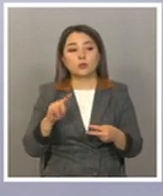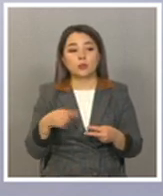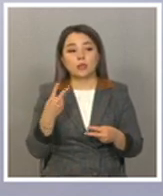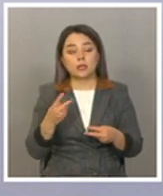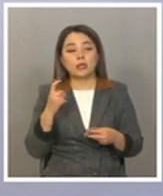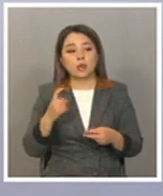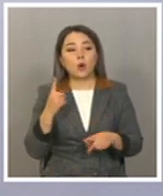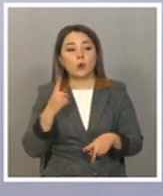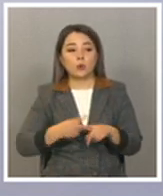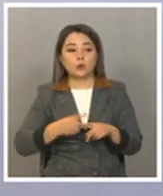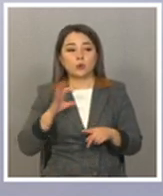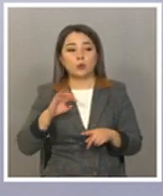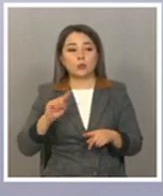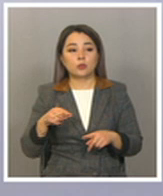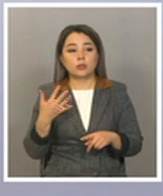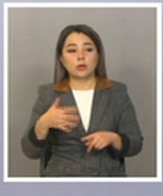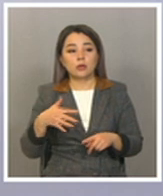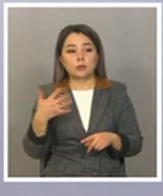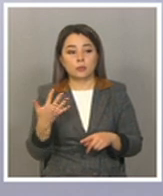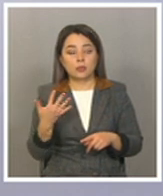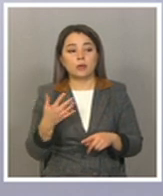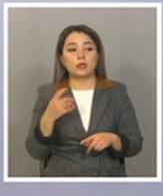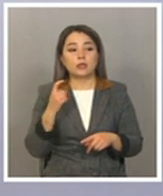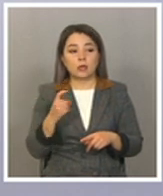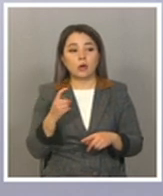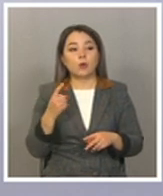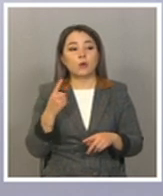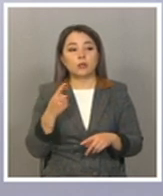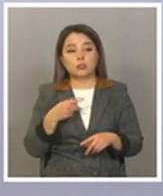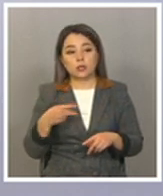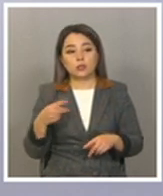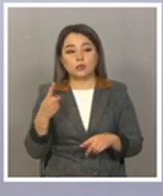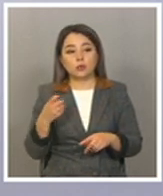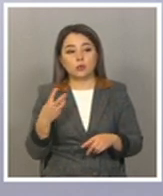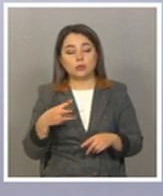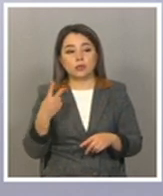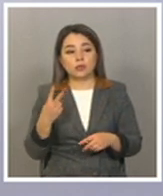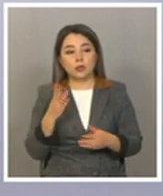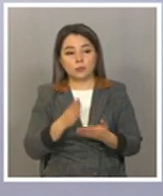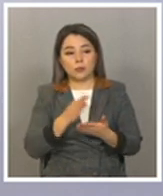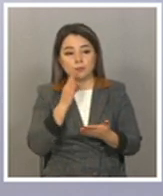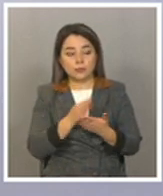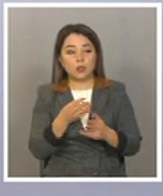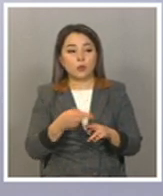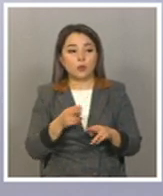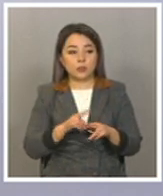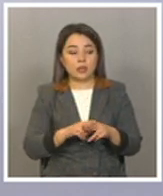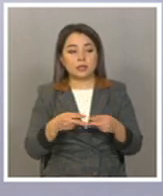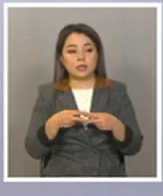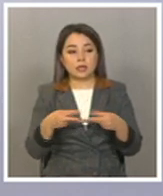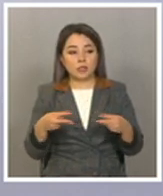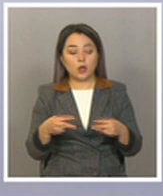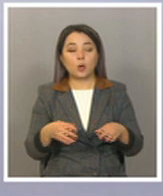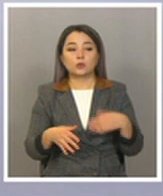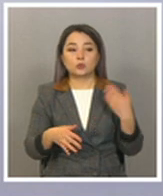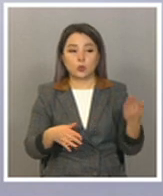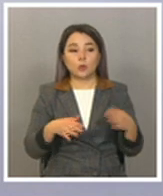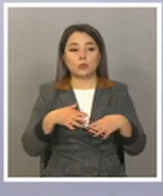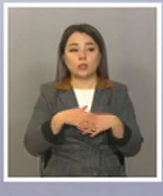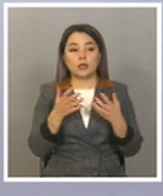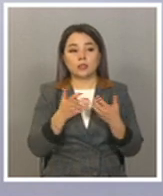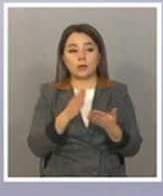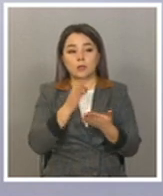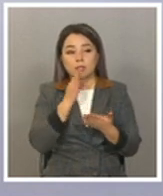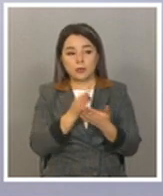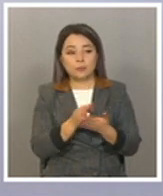2,12x қосу 0,125x тең 132 болады. Енді теңдеудің сол жағындағы өрнекті